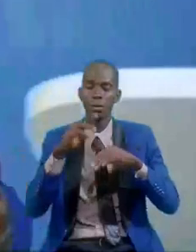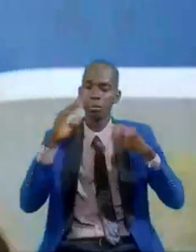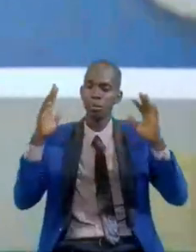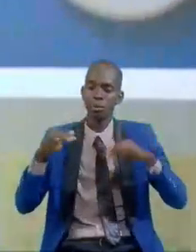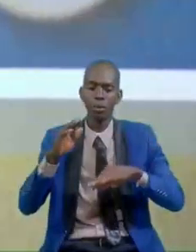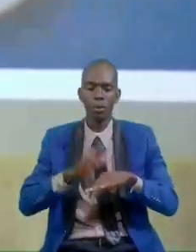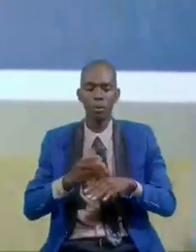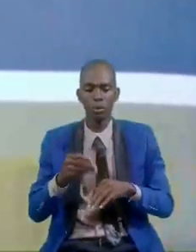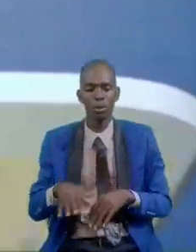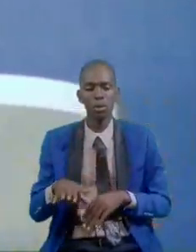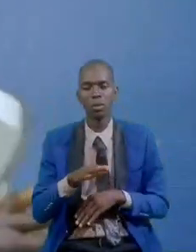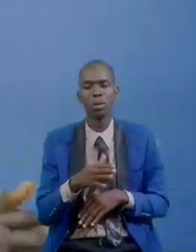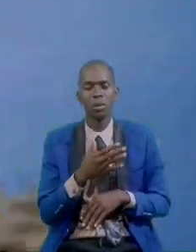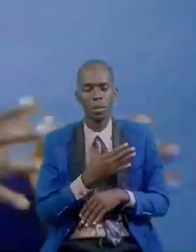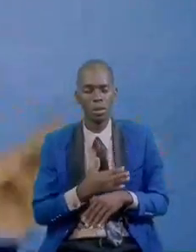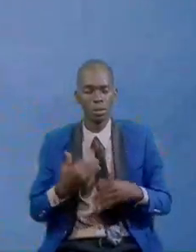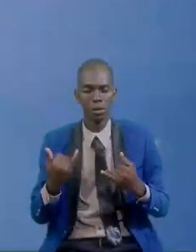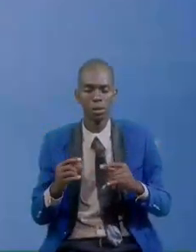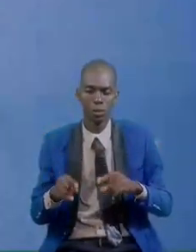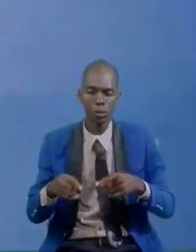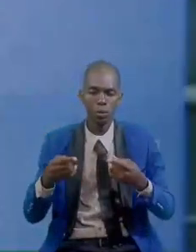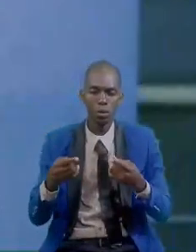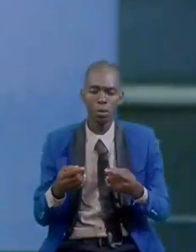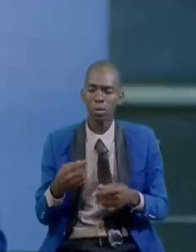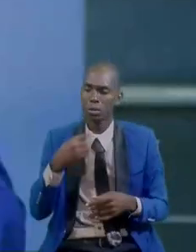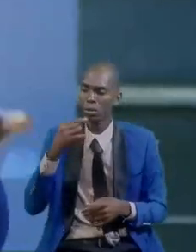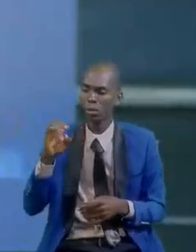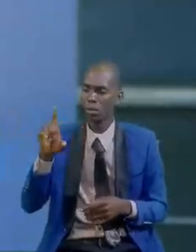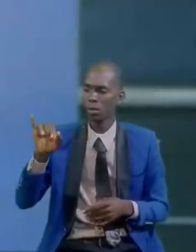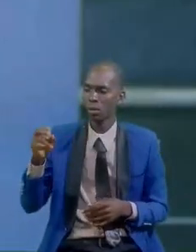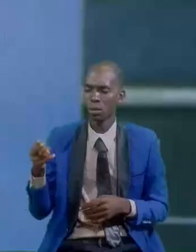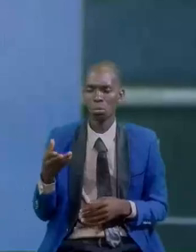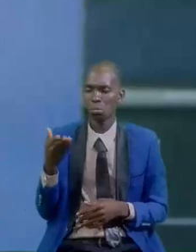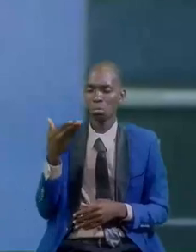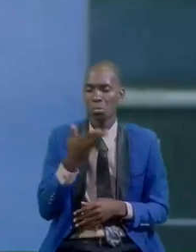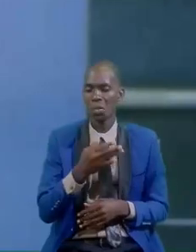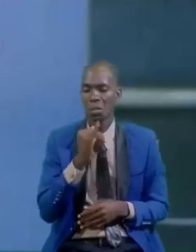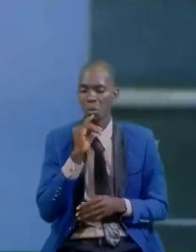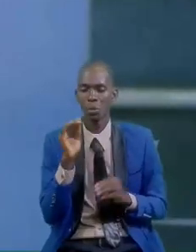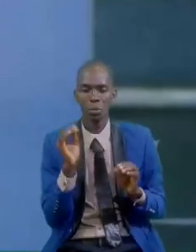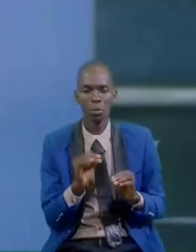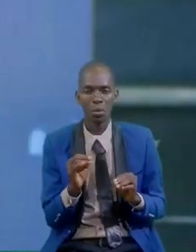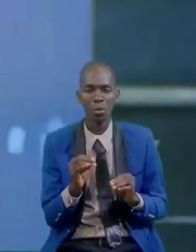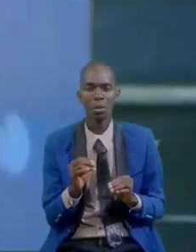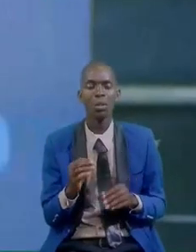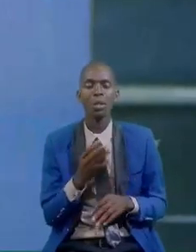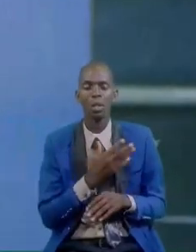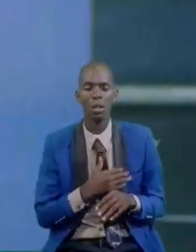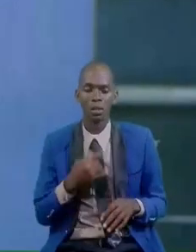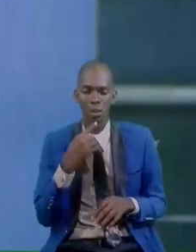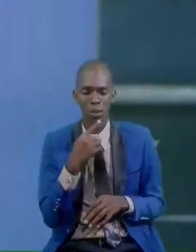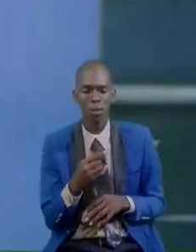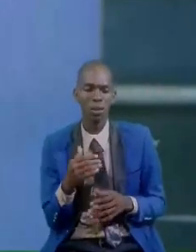pays. Il est allé et il a dit, il n'y a rien. Alors,